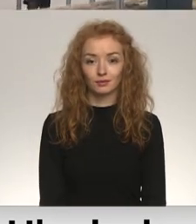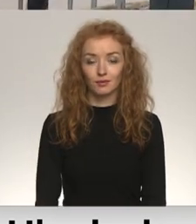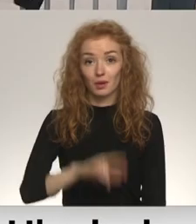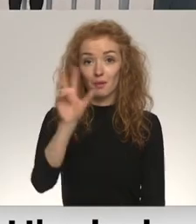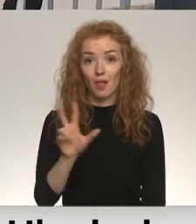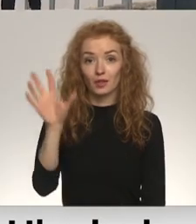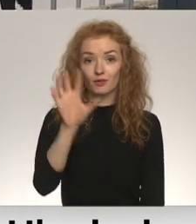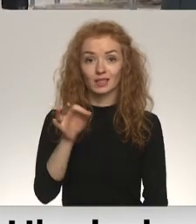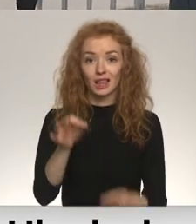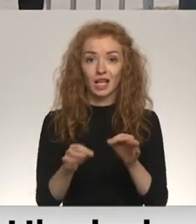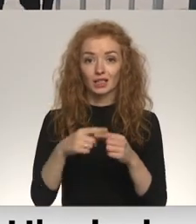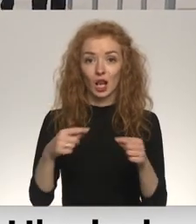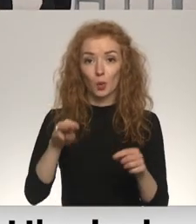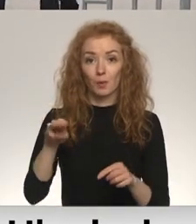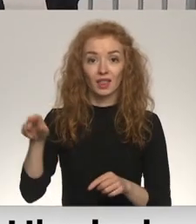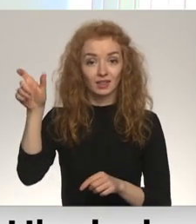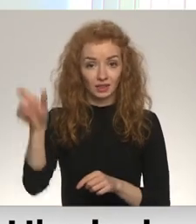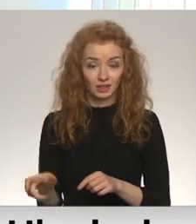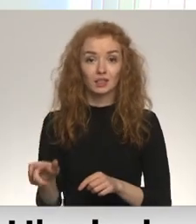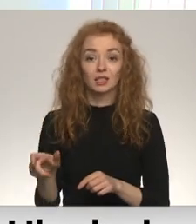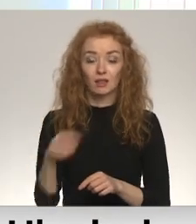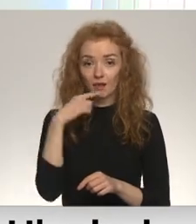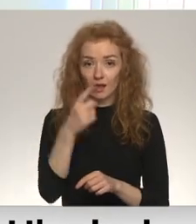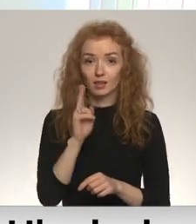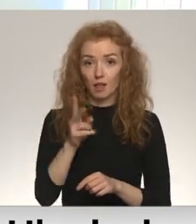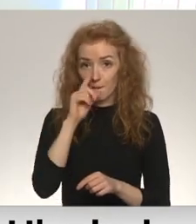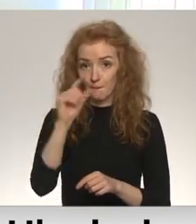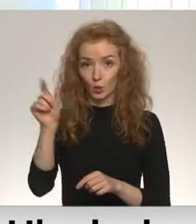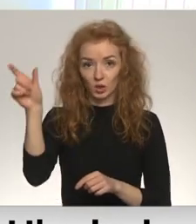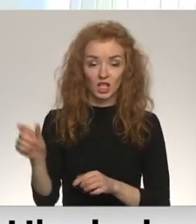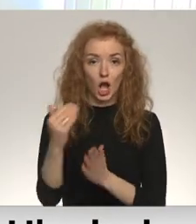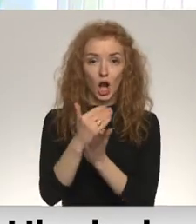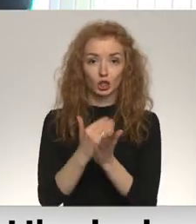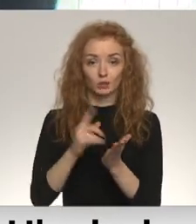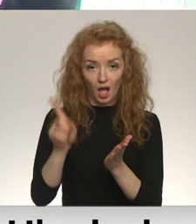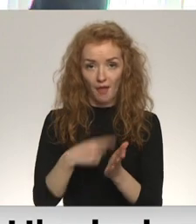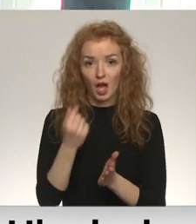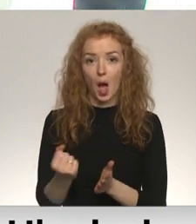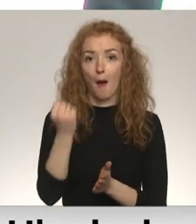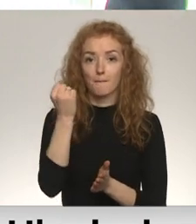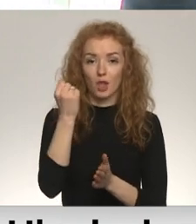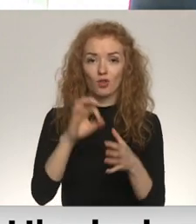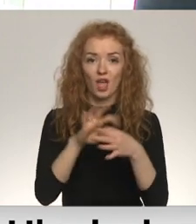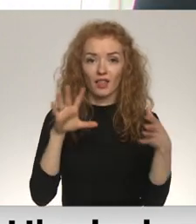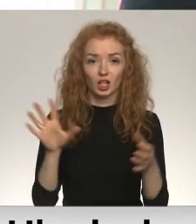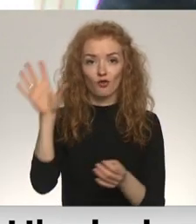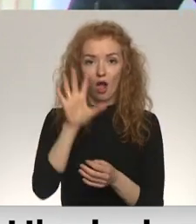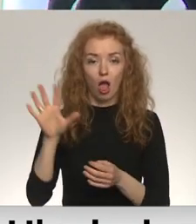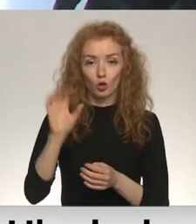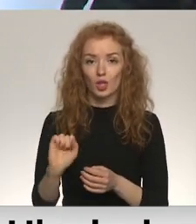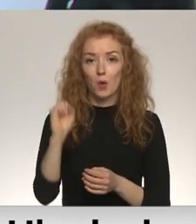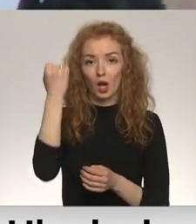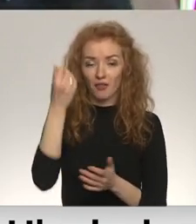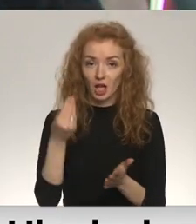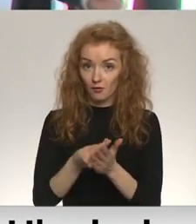Baltijas valstu tieslietu ministri norāda, ka tieks laikā, kad Vladimira Putina režīms atkal apdraud neatkarīgu un suverēnu valstu demokrātiskās